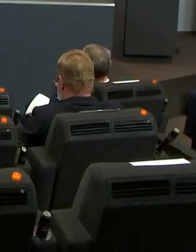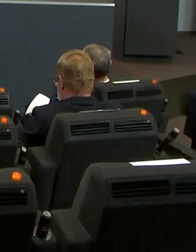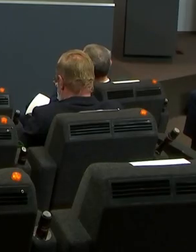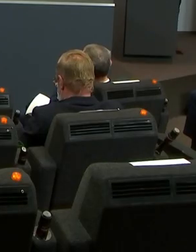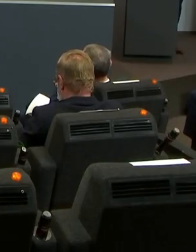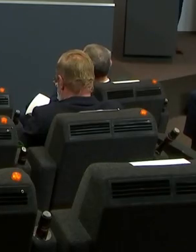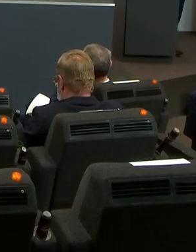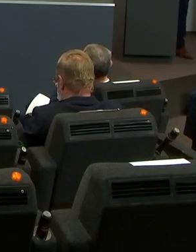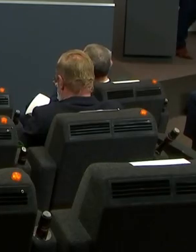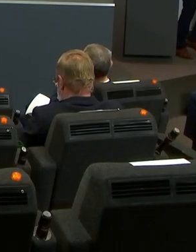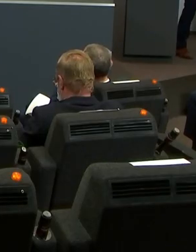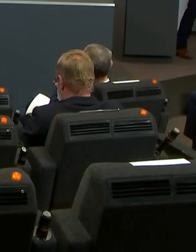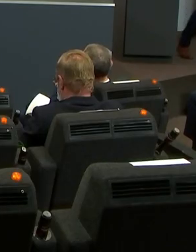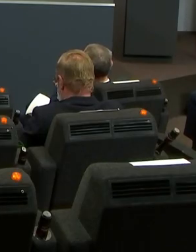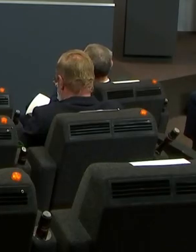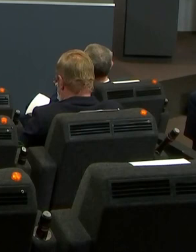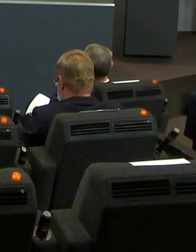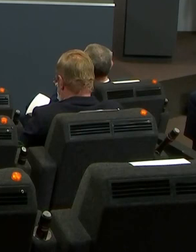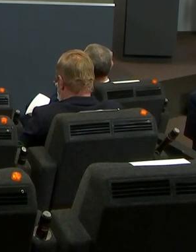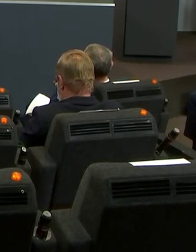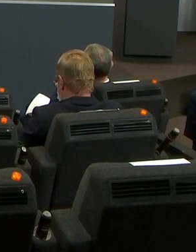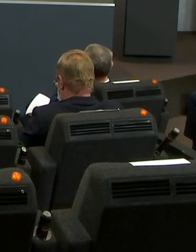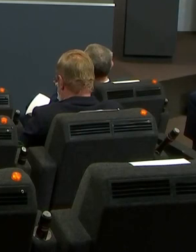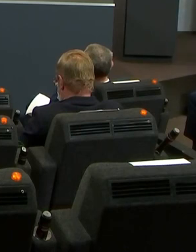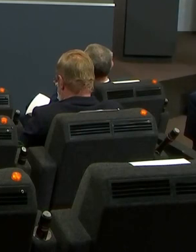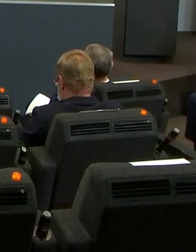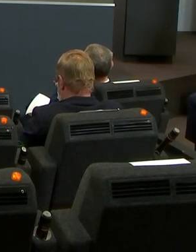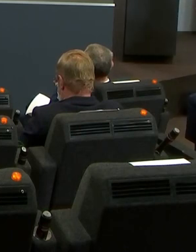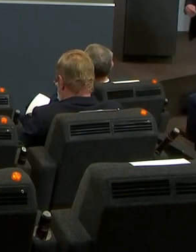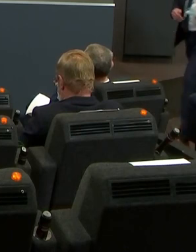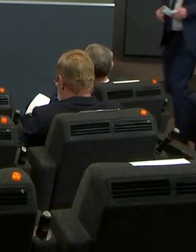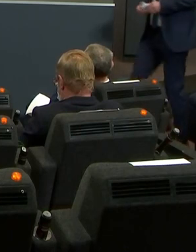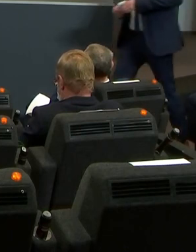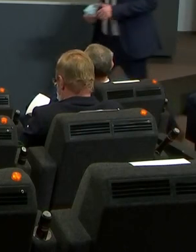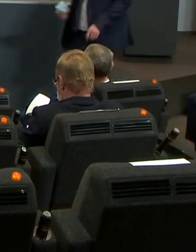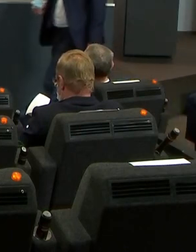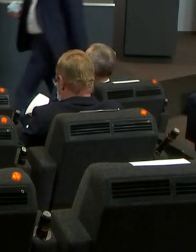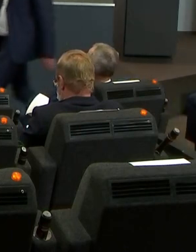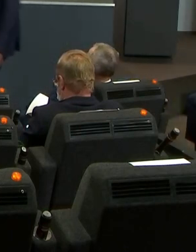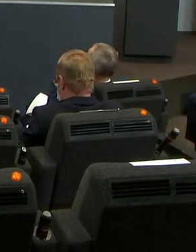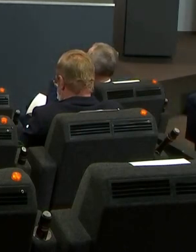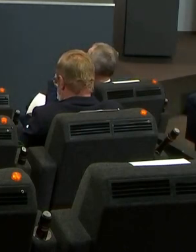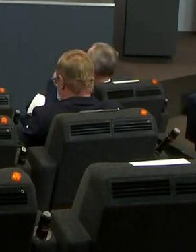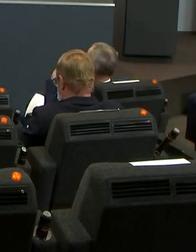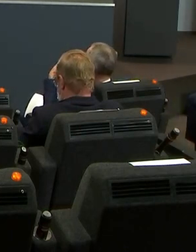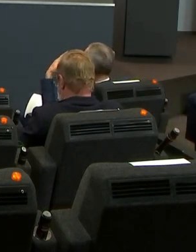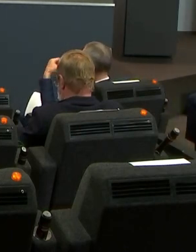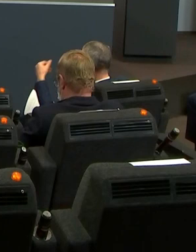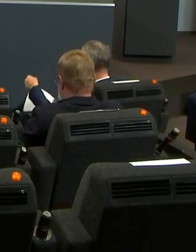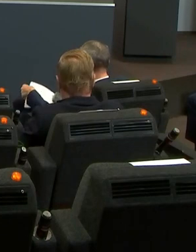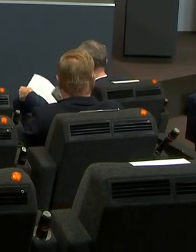Dankeschön. Ja, dank je, Oliver. Er is veel over de ziekenhuizen gesproken. Meneer Van den Broek, misschien dat u voor een stuk